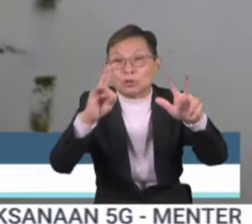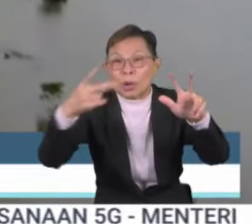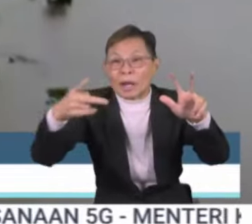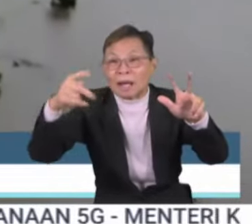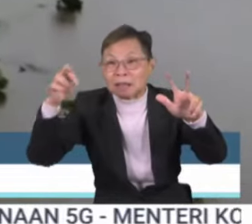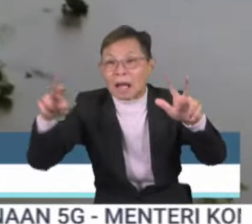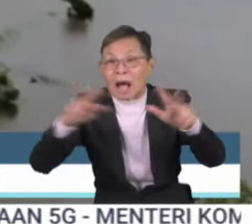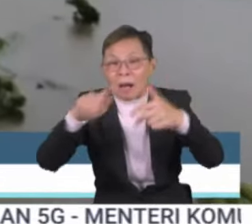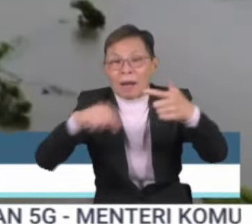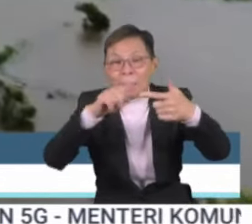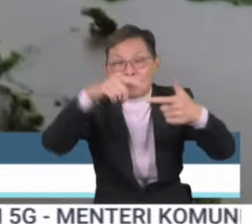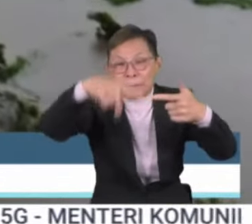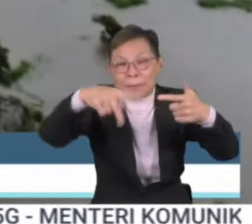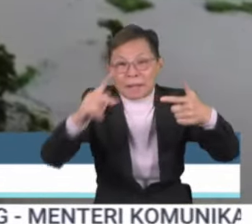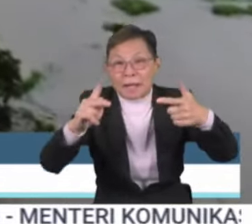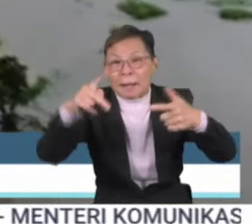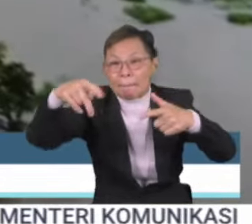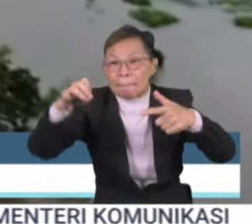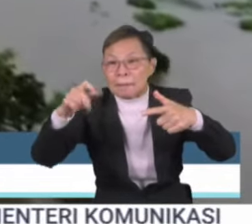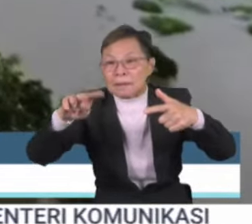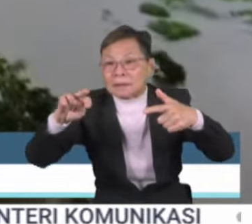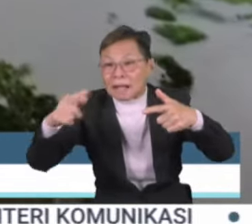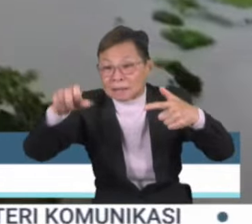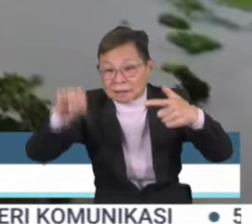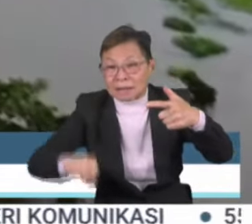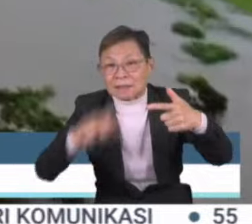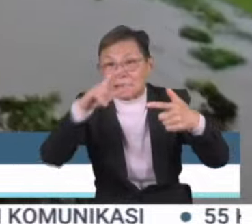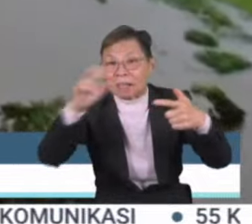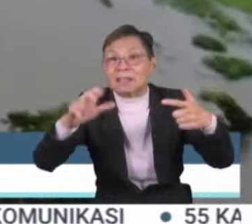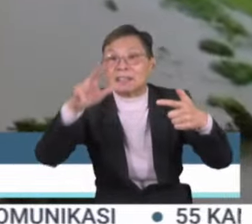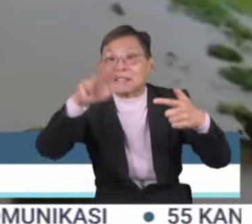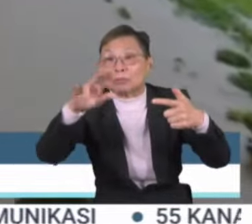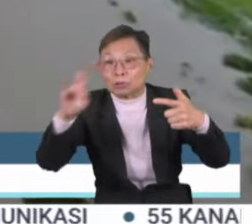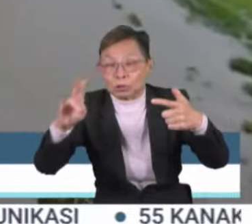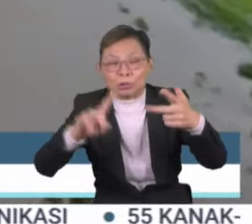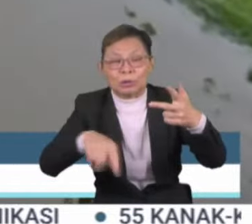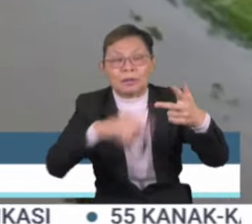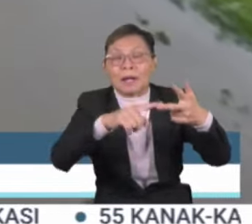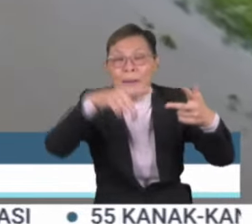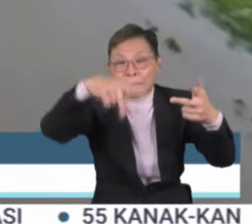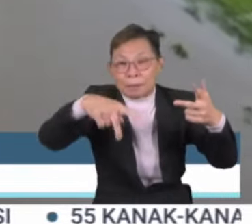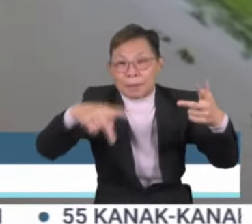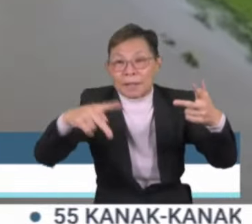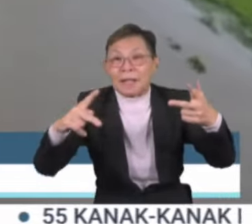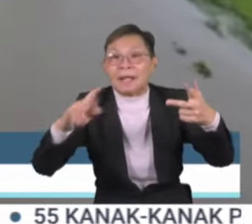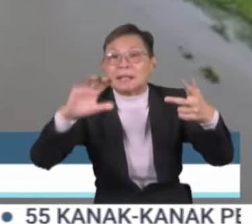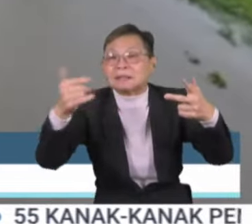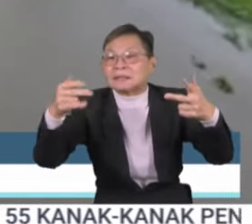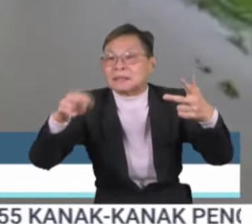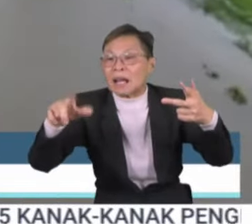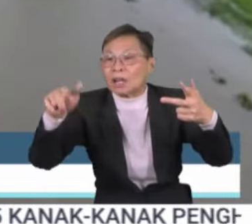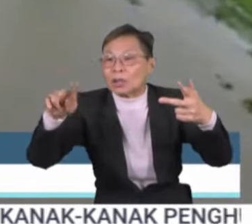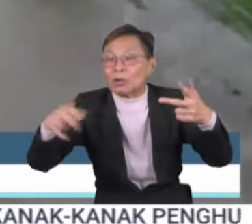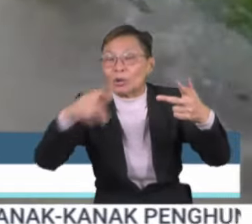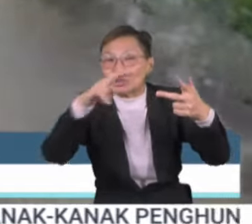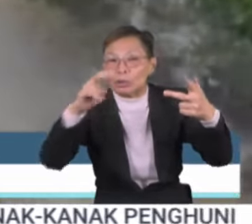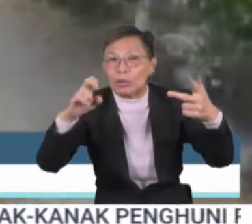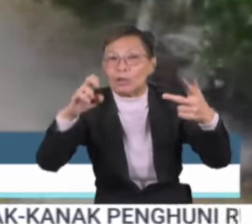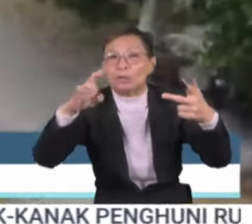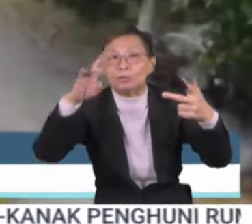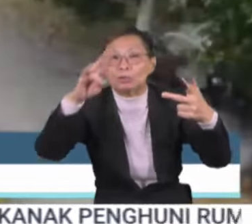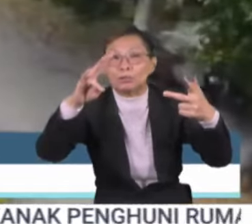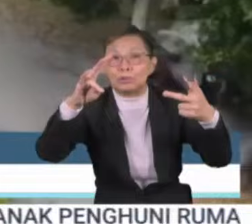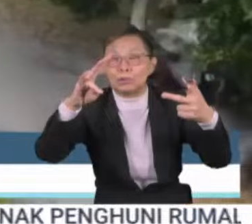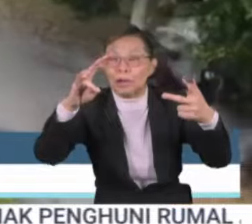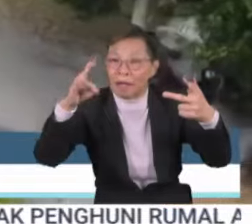hektar, diikuti PPK Pendang Selatan 337 hektar dan PPK Changlun 207 hektar.